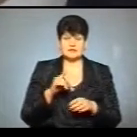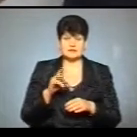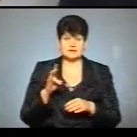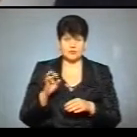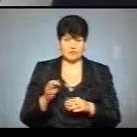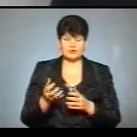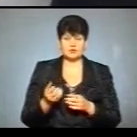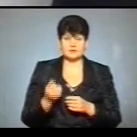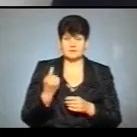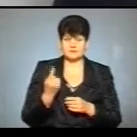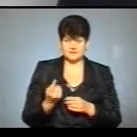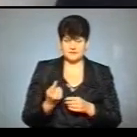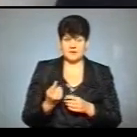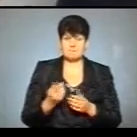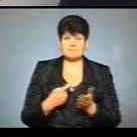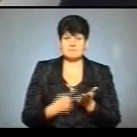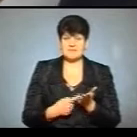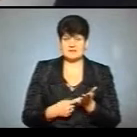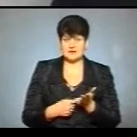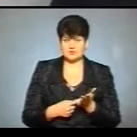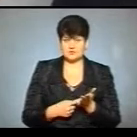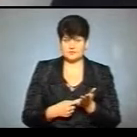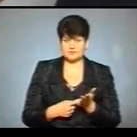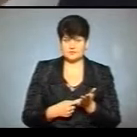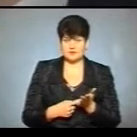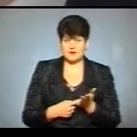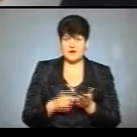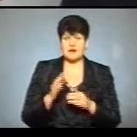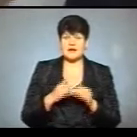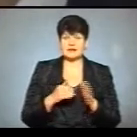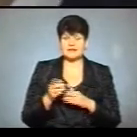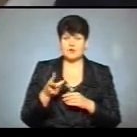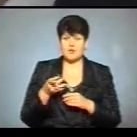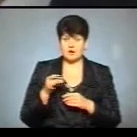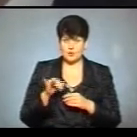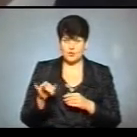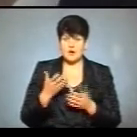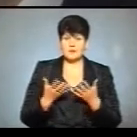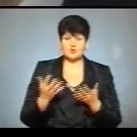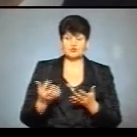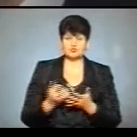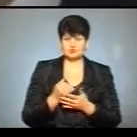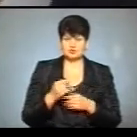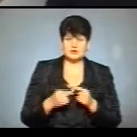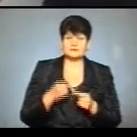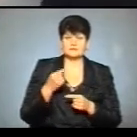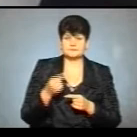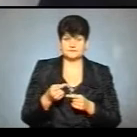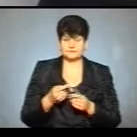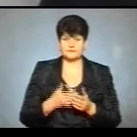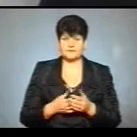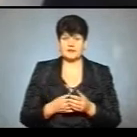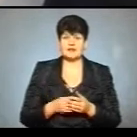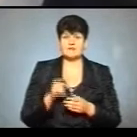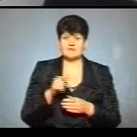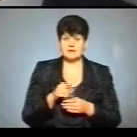А. Він має право підтвердити чергову категорію або здобути наступну категорію. Б.